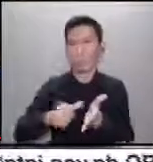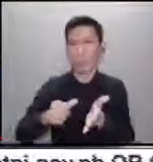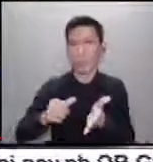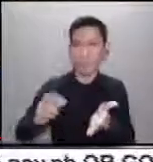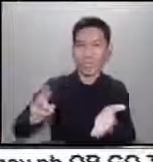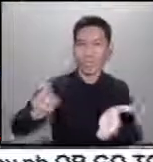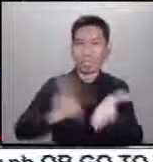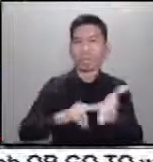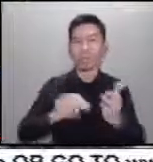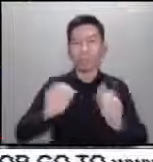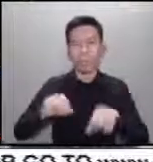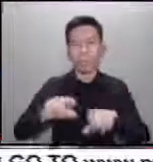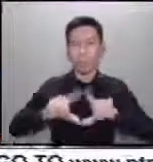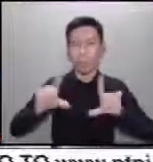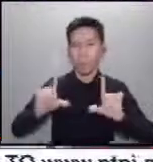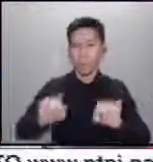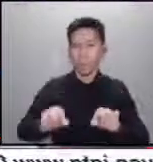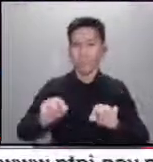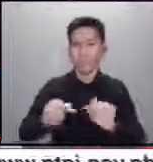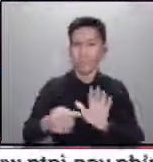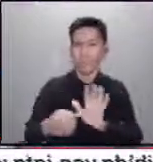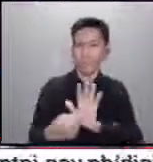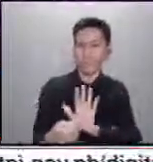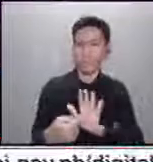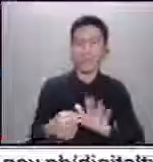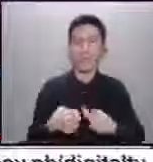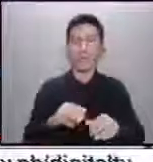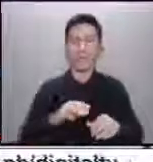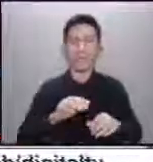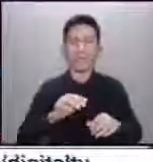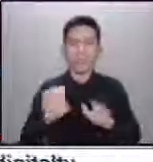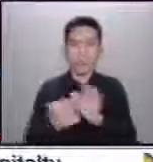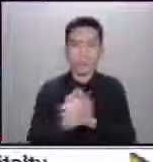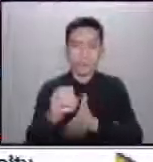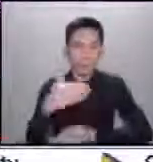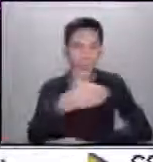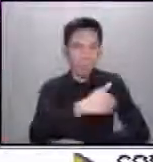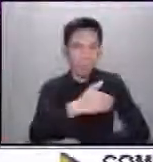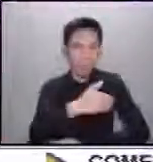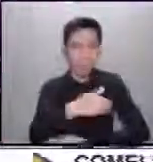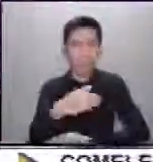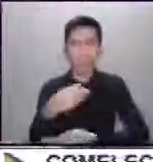National ID sa pakikipagtransaksyon sa mga banko o financial institutions.